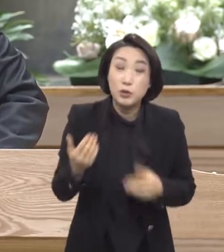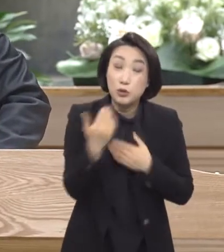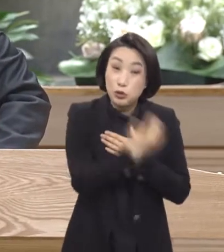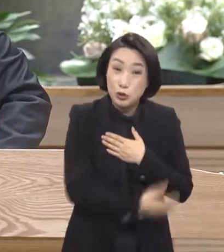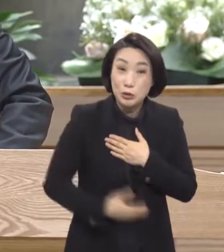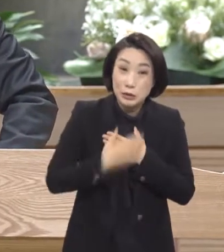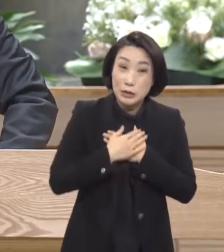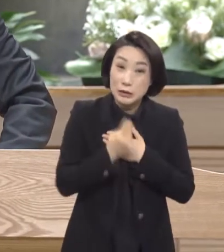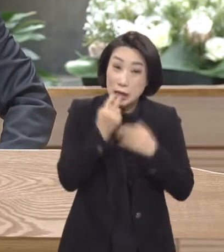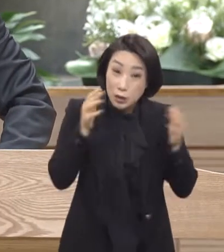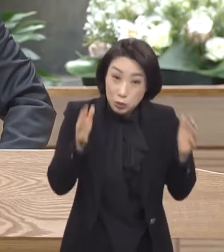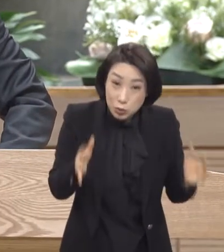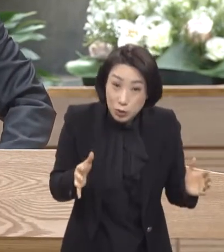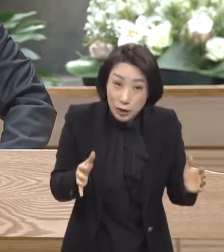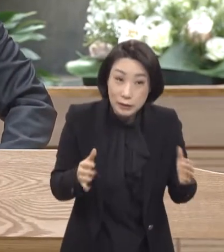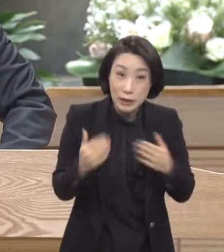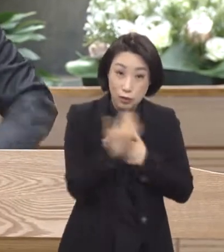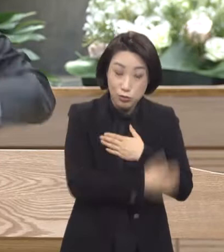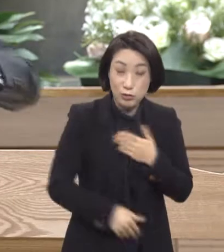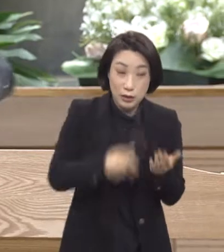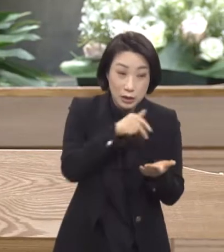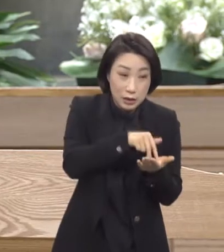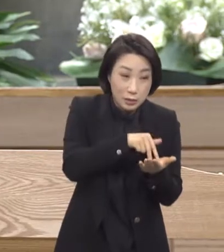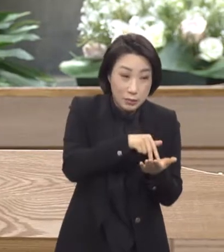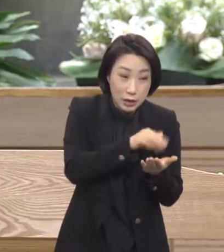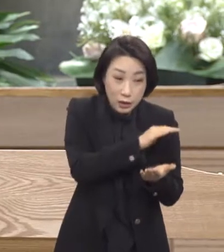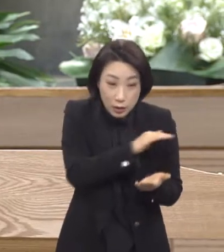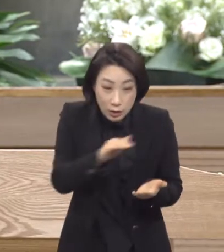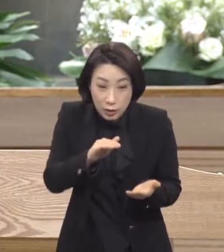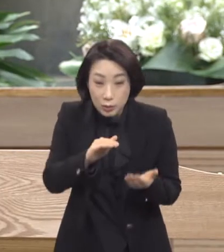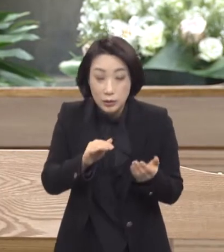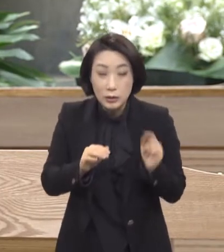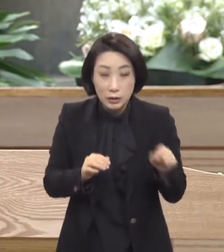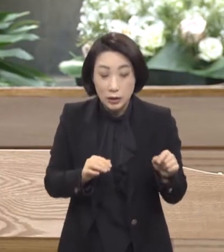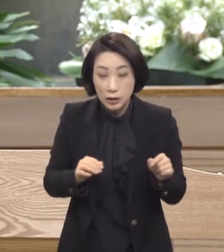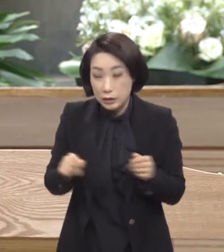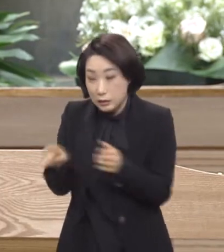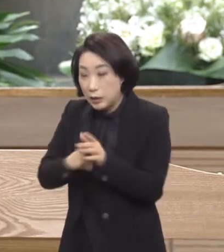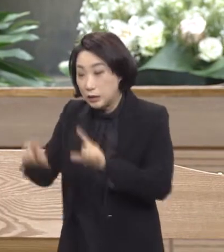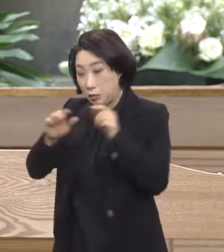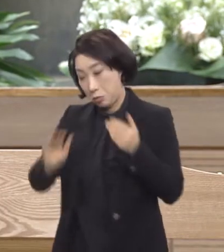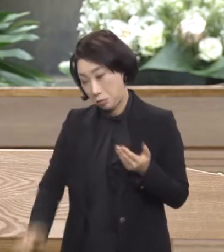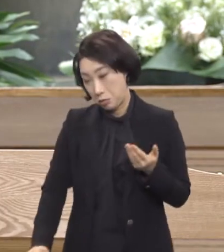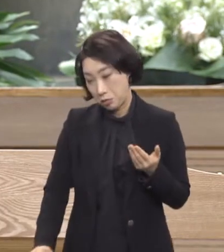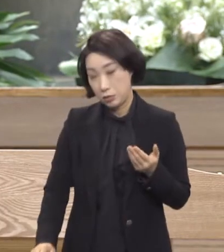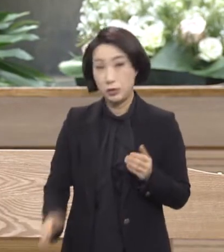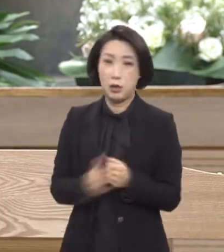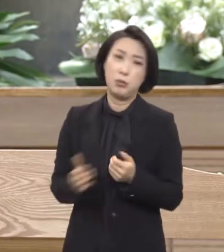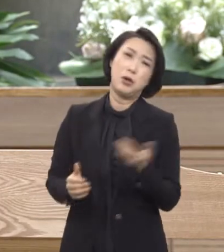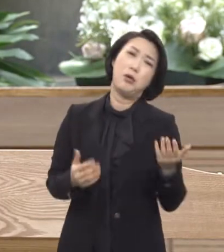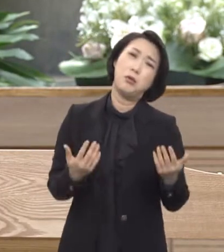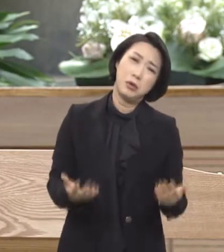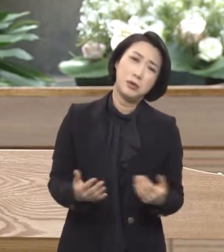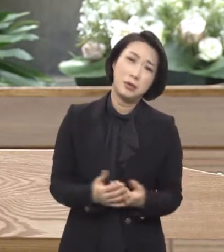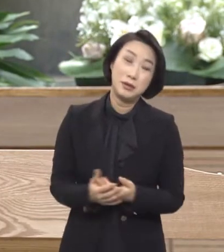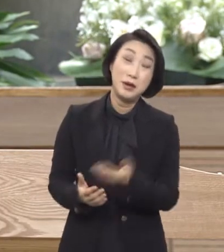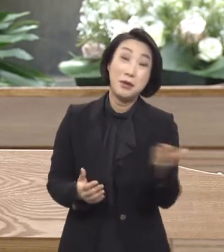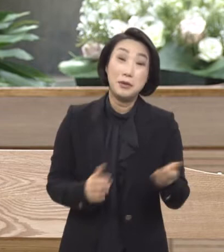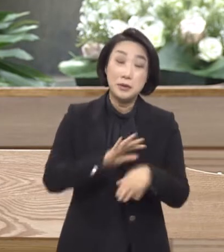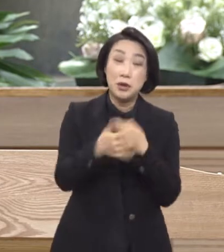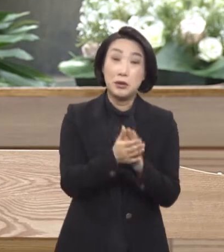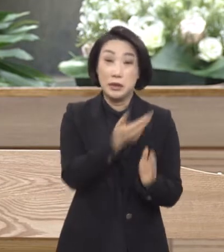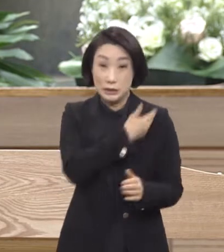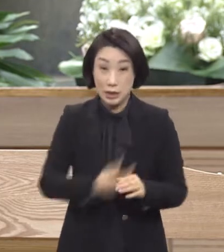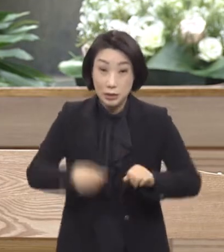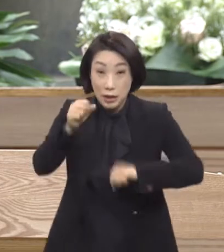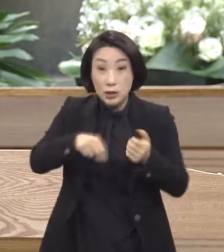육신이 사는 그 육체적 수준보다 아래다 두기 때문에 그런 일이 벌어져요. 응? 여러분 사도행전을